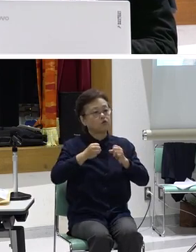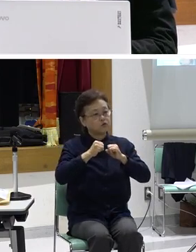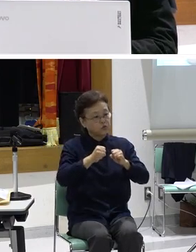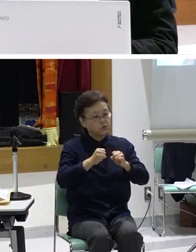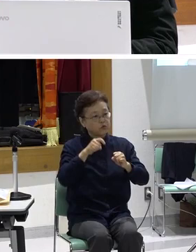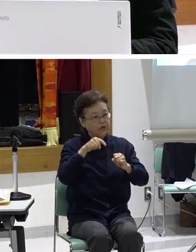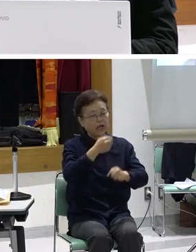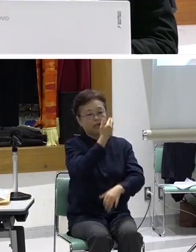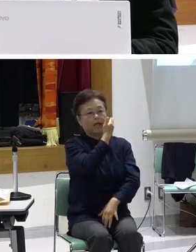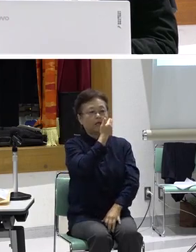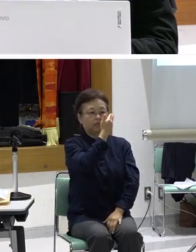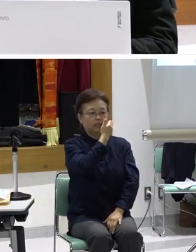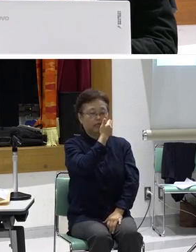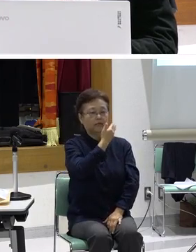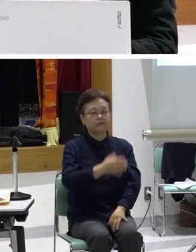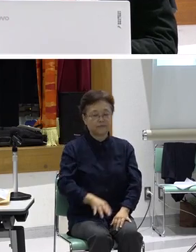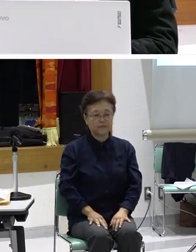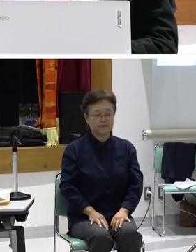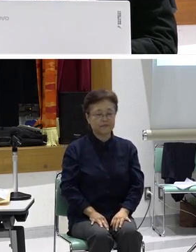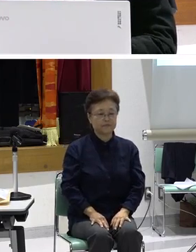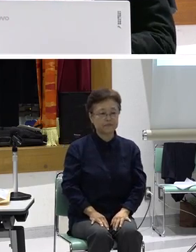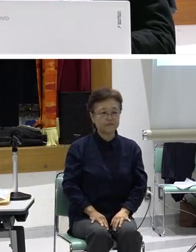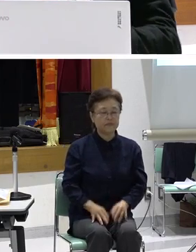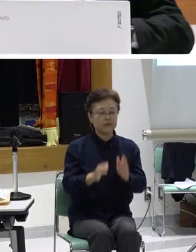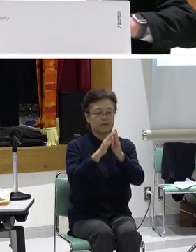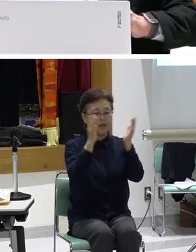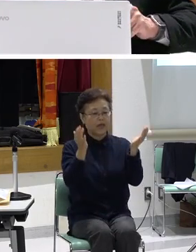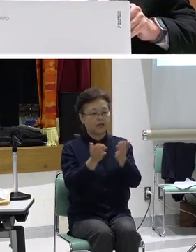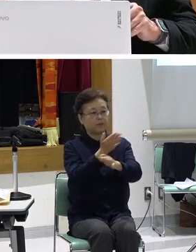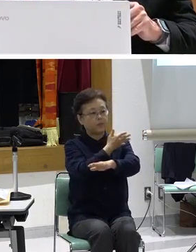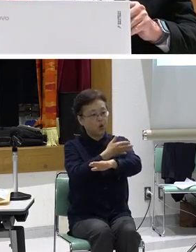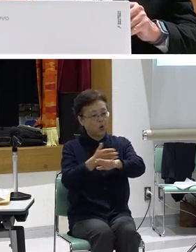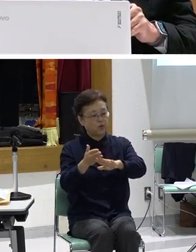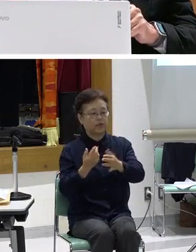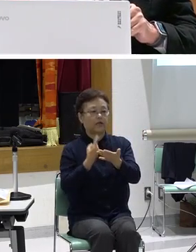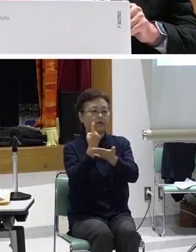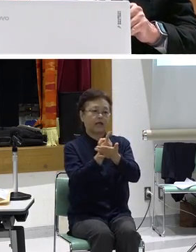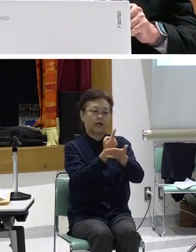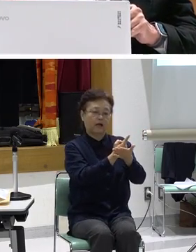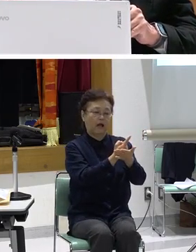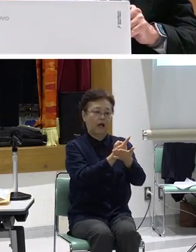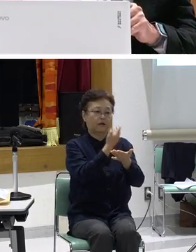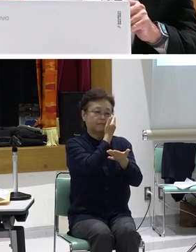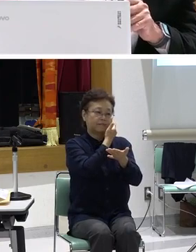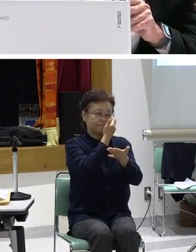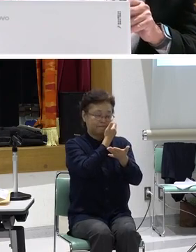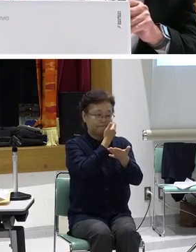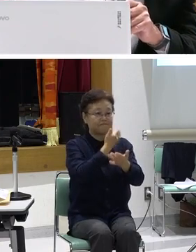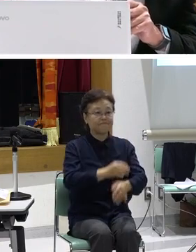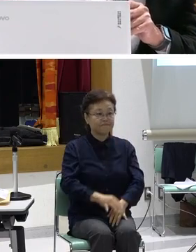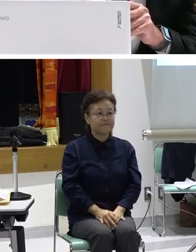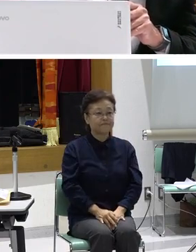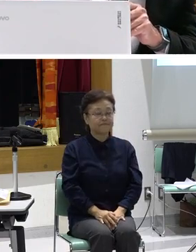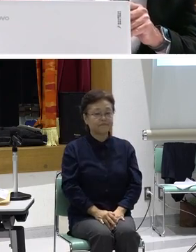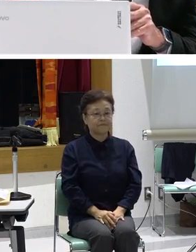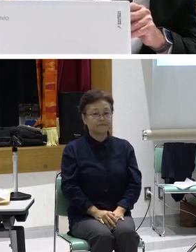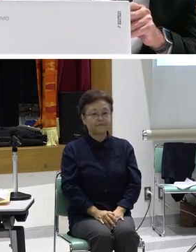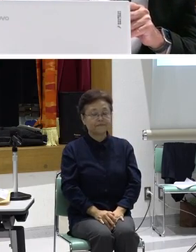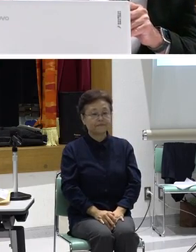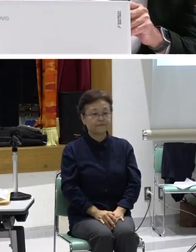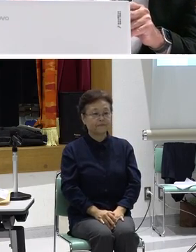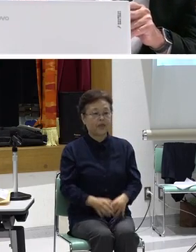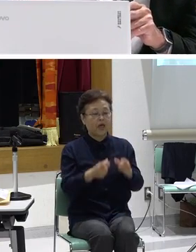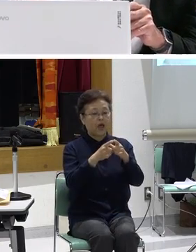セスへの参画ということです。で、ただ一方、この、日本